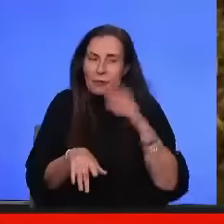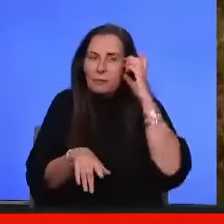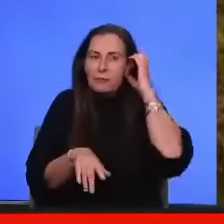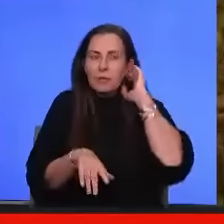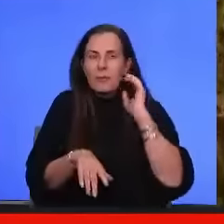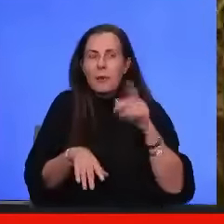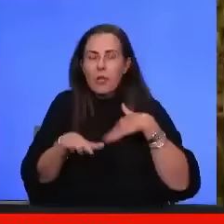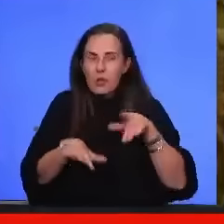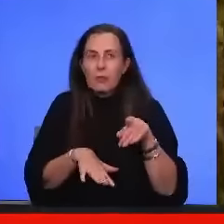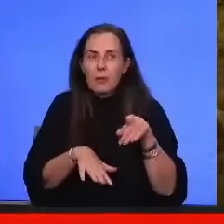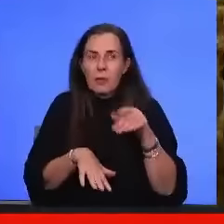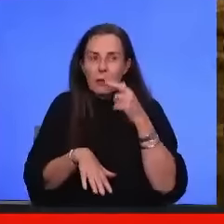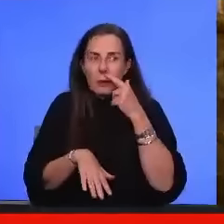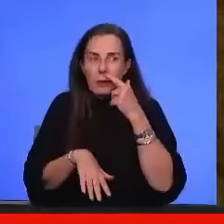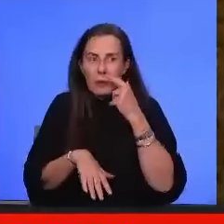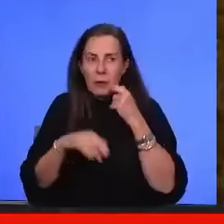ככה.